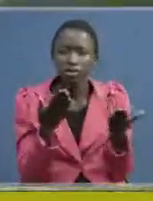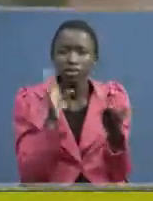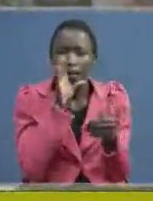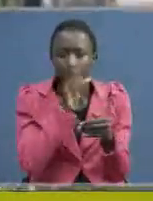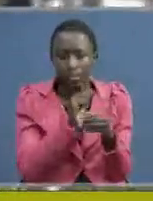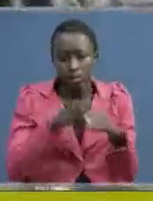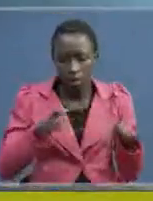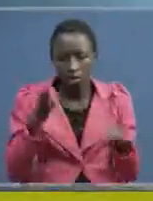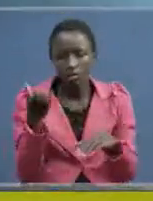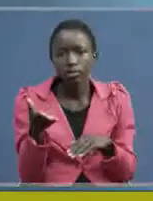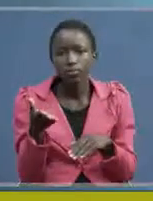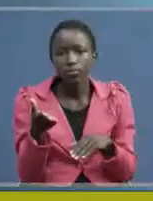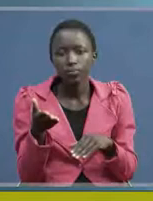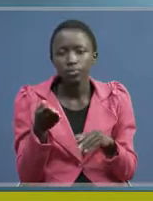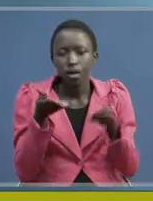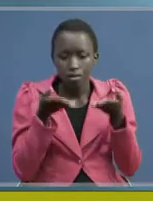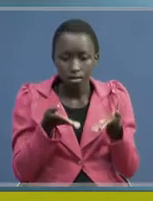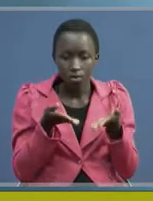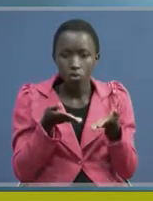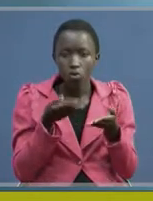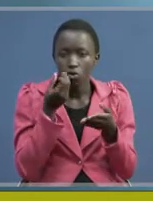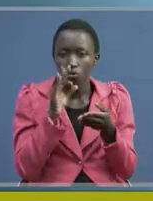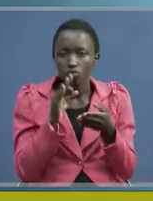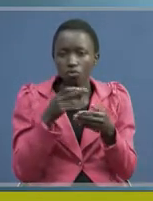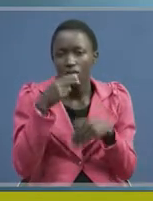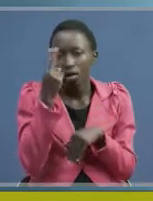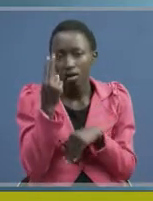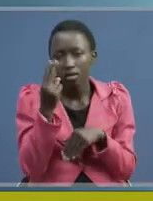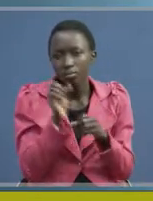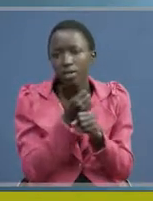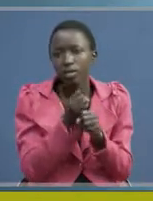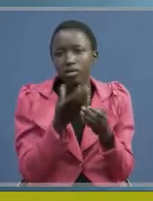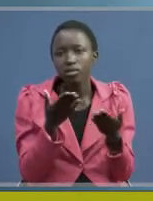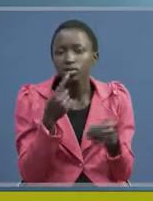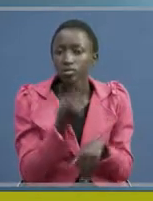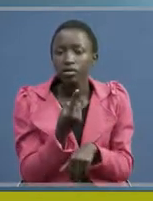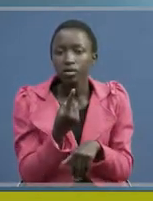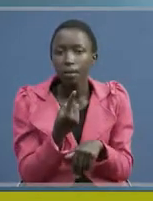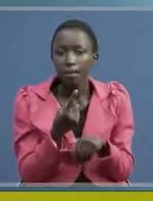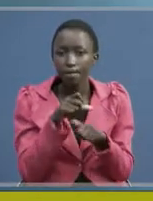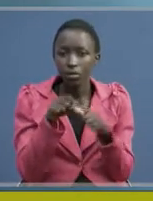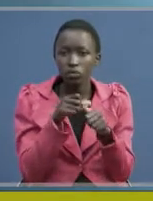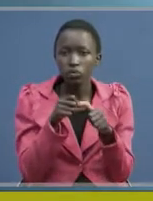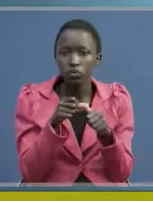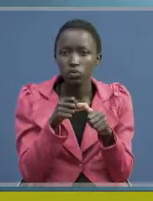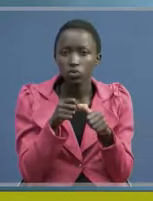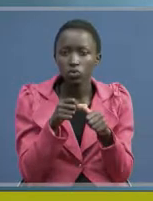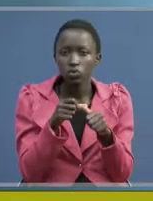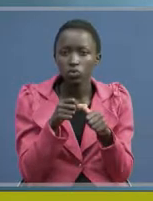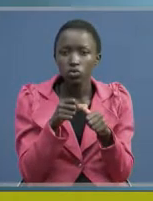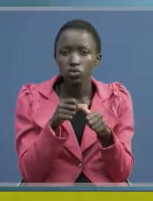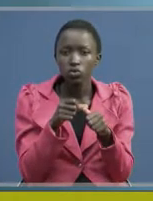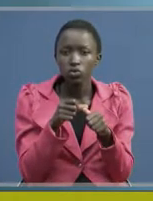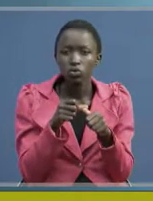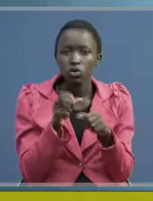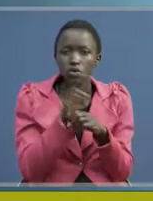kukosa soko humu nchini. At the moment, the cost of production is high. We're talking about non-consumption of the